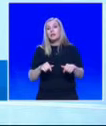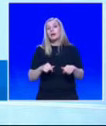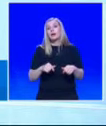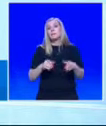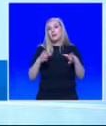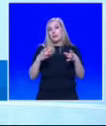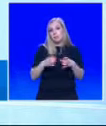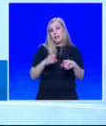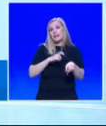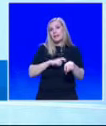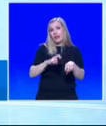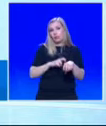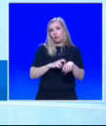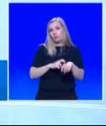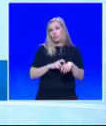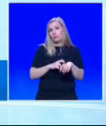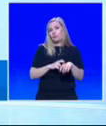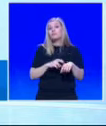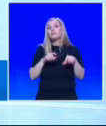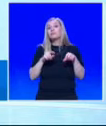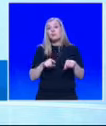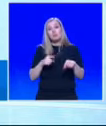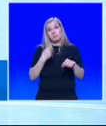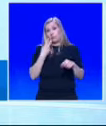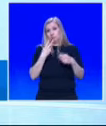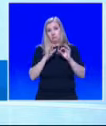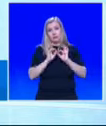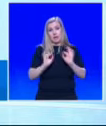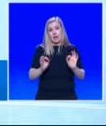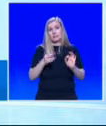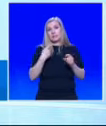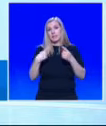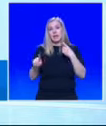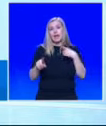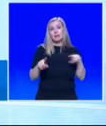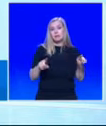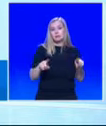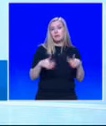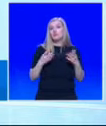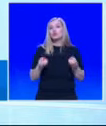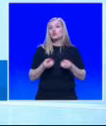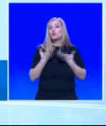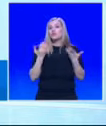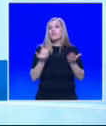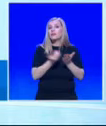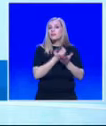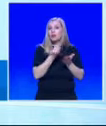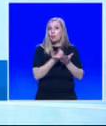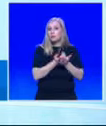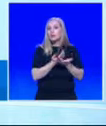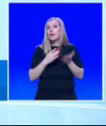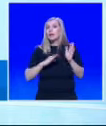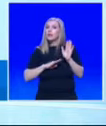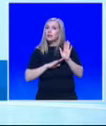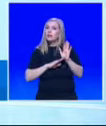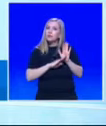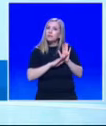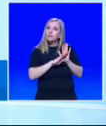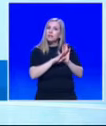че разликите ще бъдат много ясни. Виждате какво се случва на икономическия фронт. Макар и бавно, инфлацията вече спада